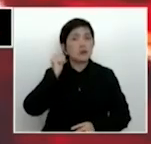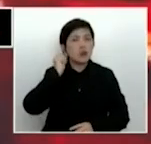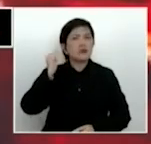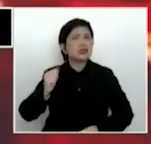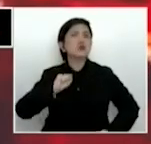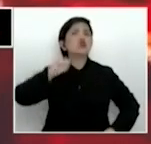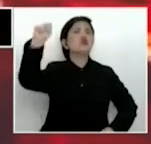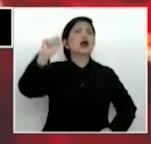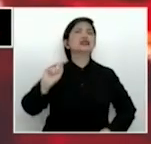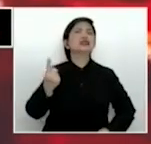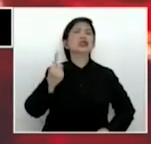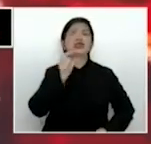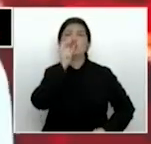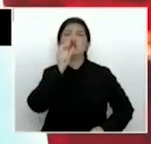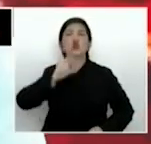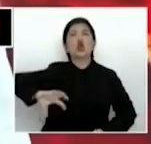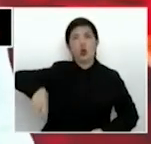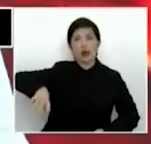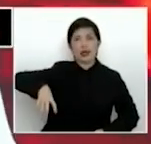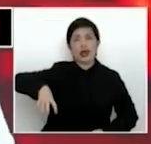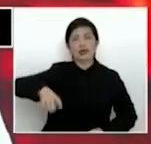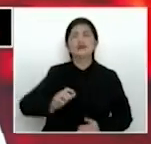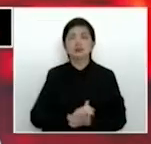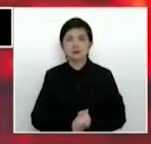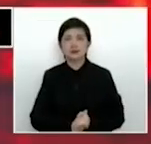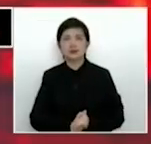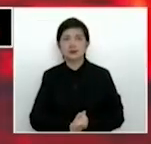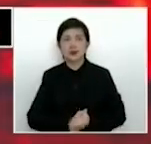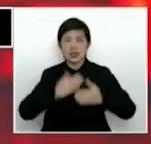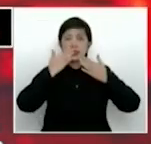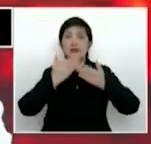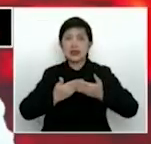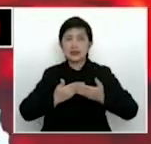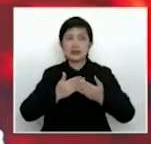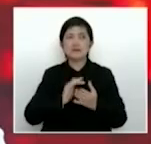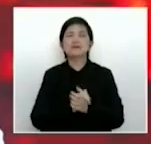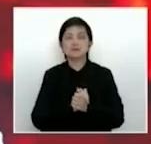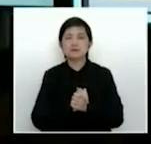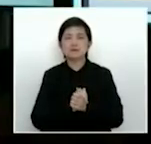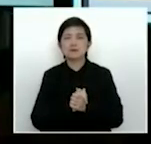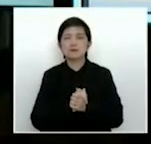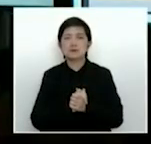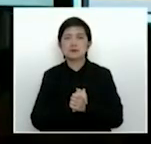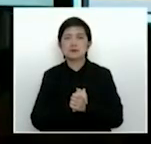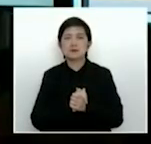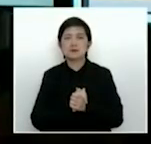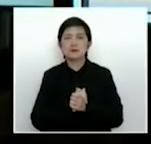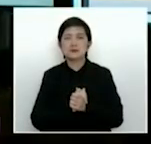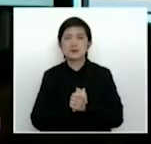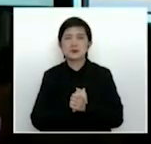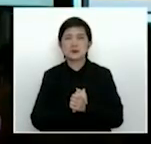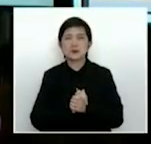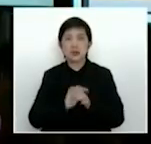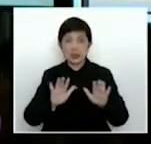untuk masa depan keluarga dan gendernya Baik terima kasih terima kasih kita lanjutkan